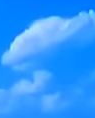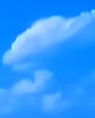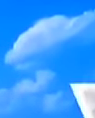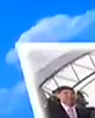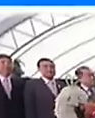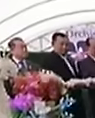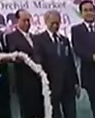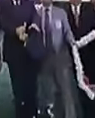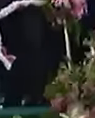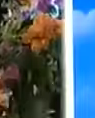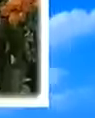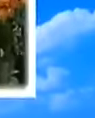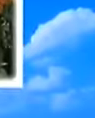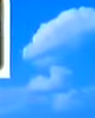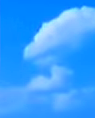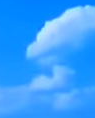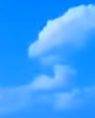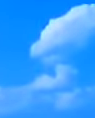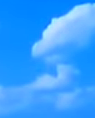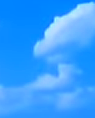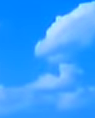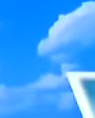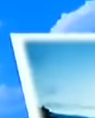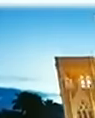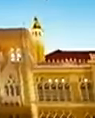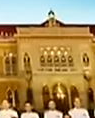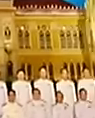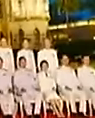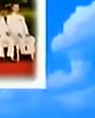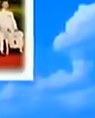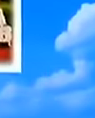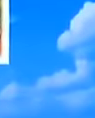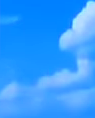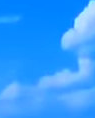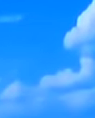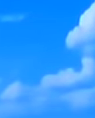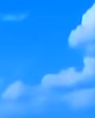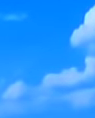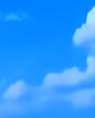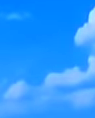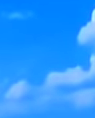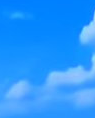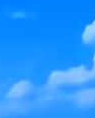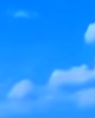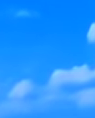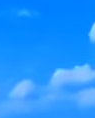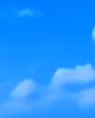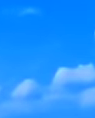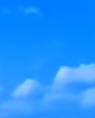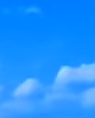ไทยทั้งชาติจัดตามความหวังให้ใจทุกดวงที่ขาด